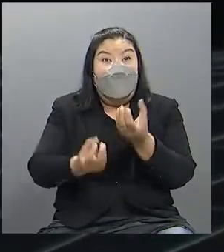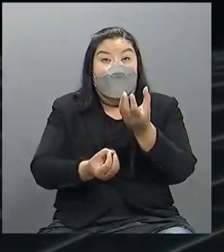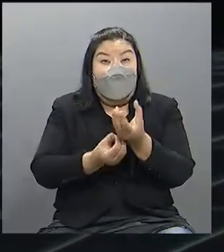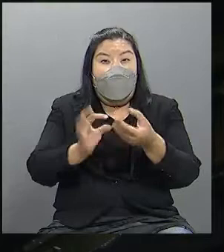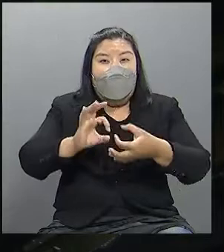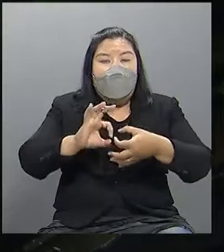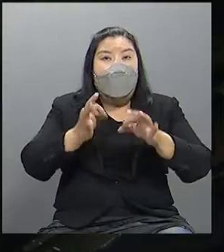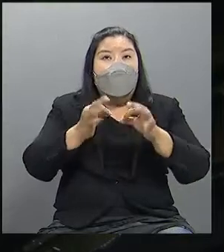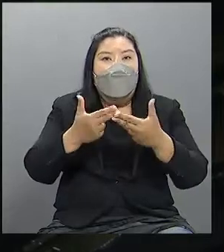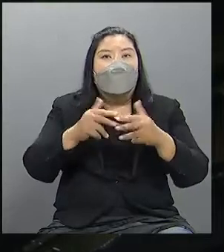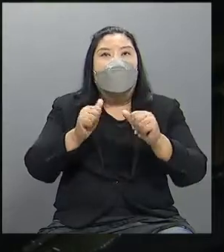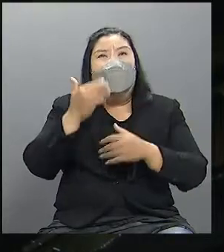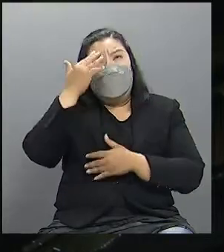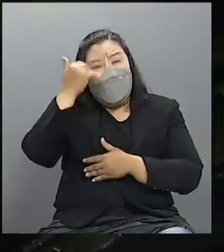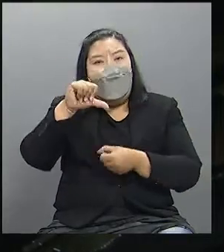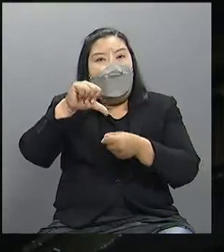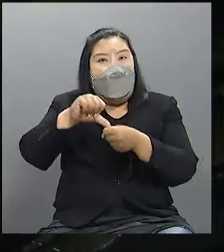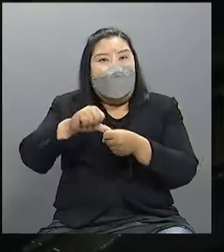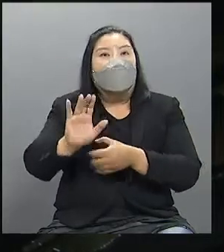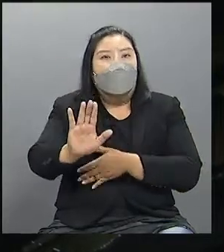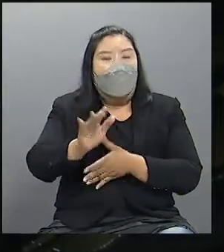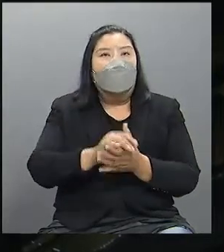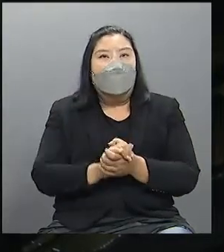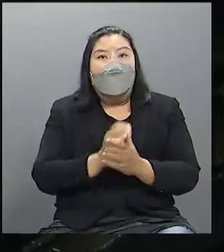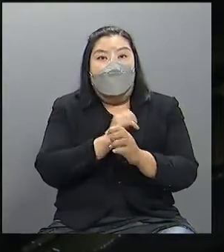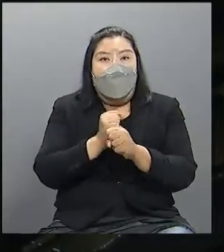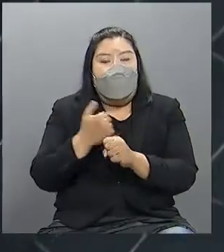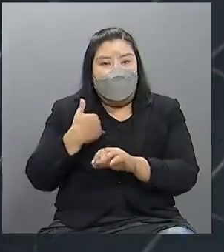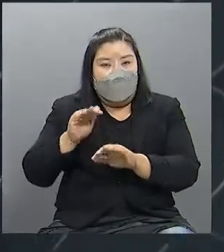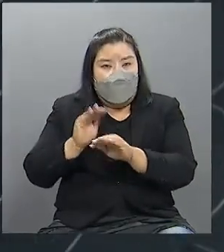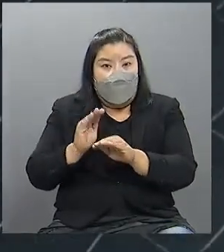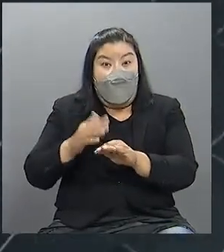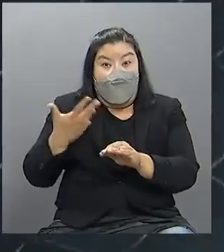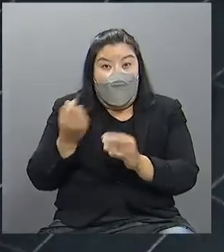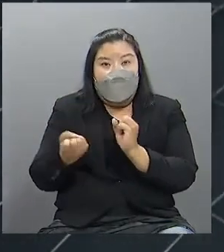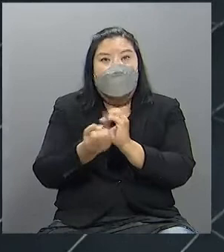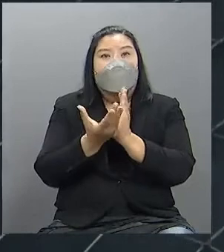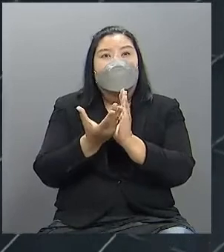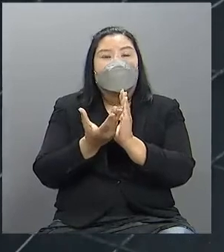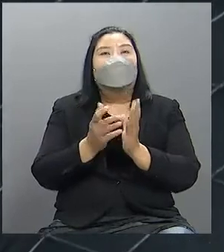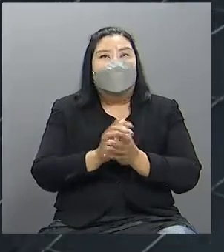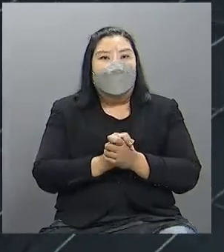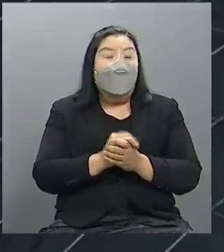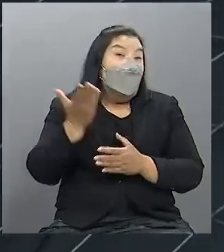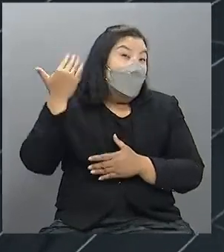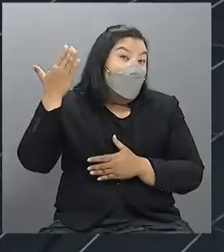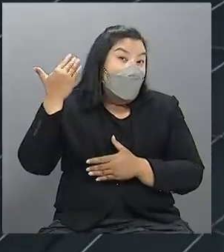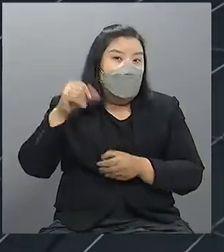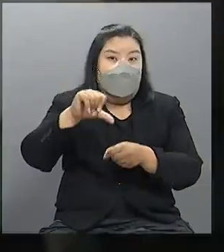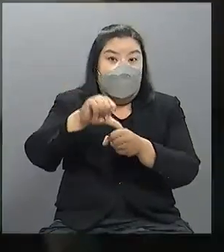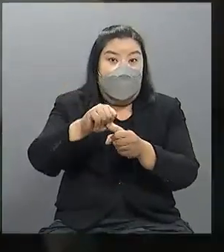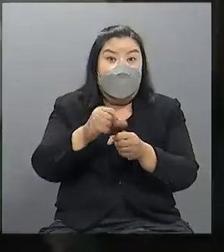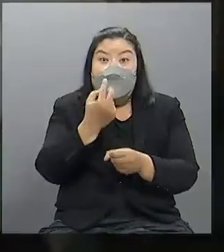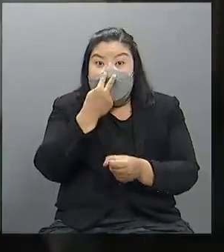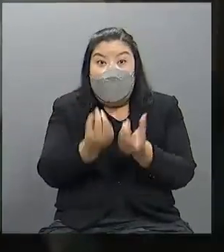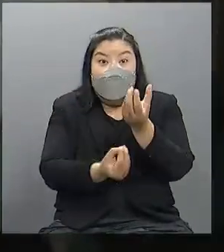แก๊สส่วนเกินรวมทั้งลดแรงดันในบ่อหมักน้ำเสียเพื่อความปลอดภัยเดิมแก๊สที่ปล่อยทิ้งจะต้องนำไปใช้สำหรับผลิตกระแสไฟ